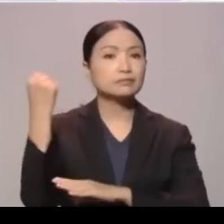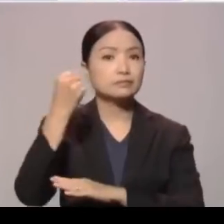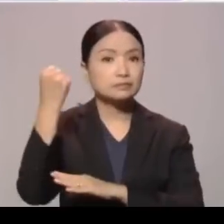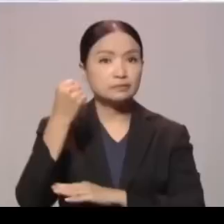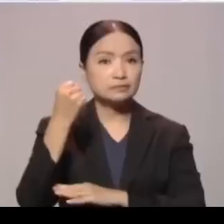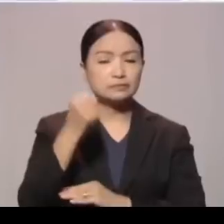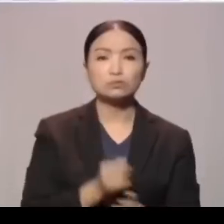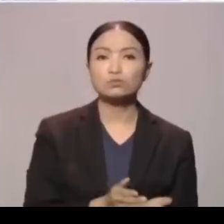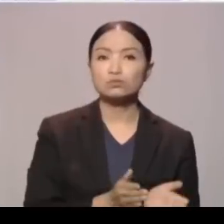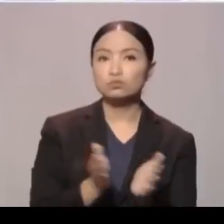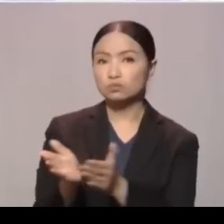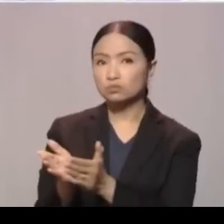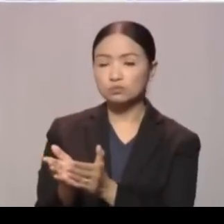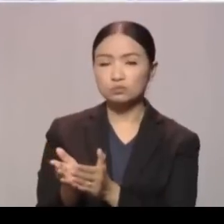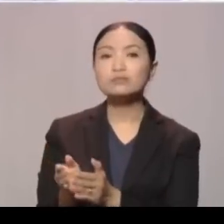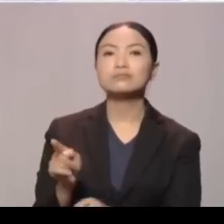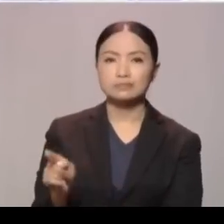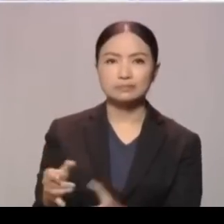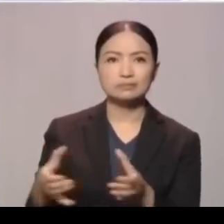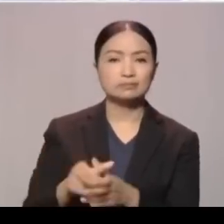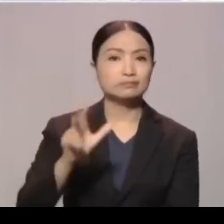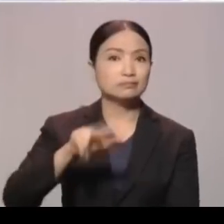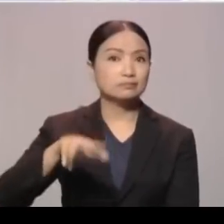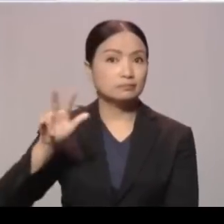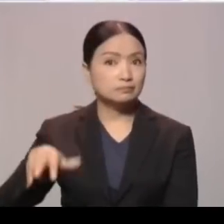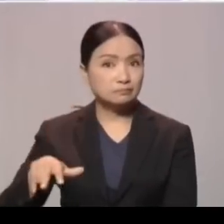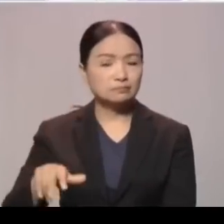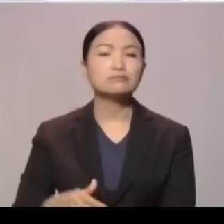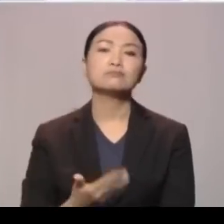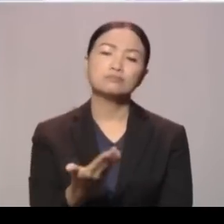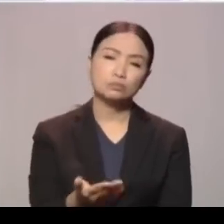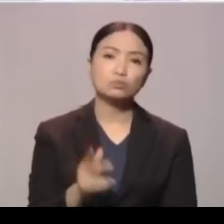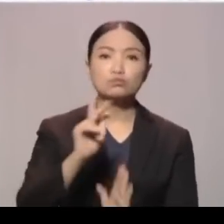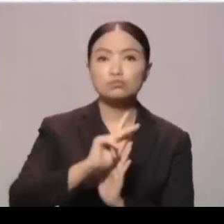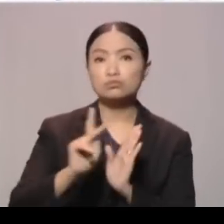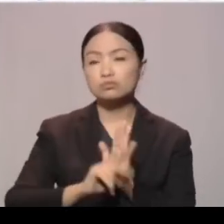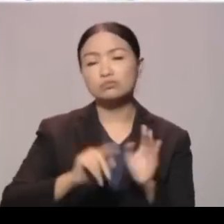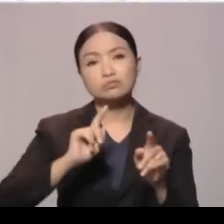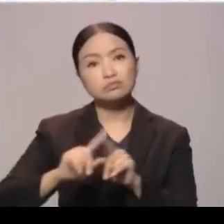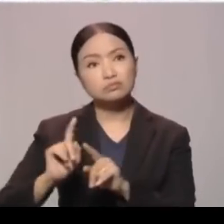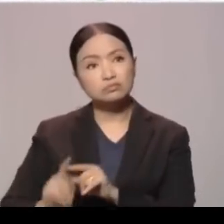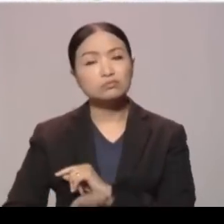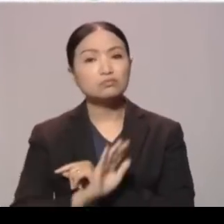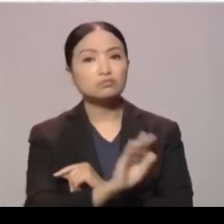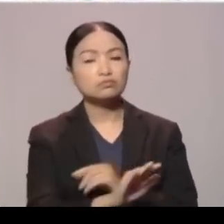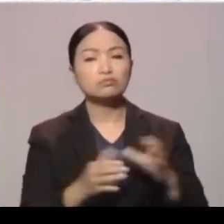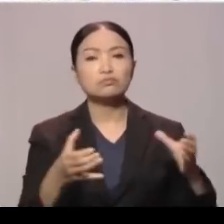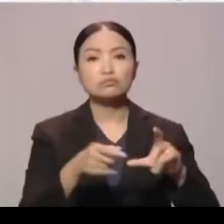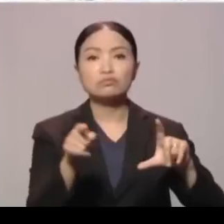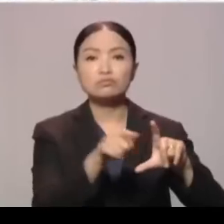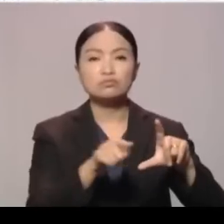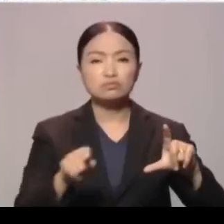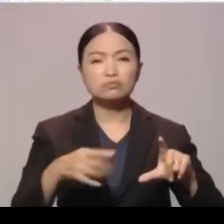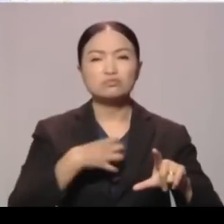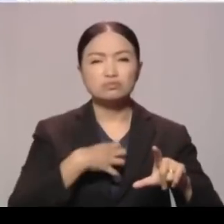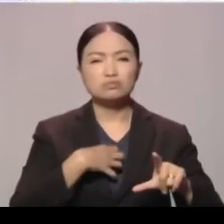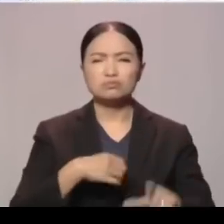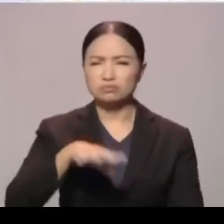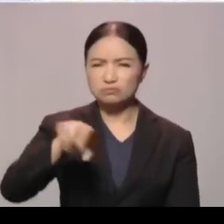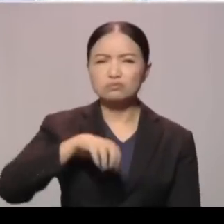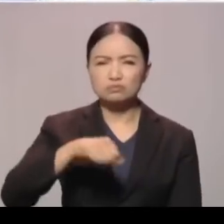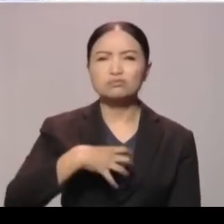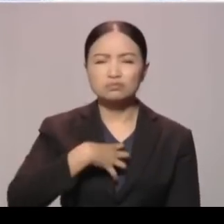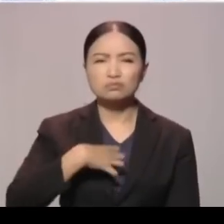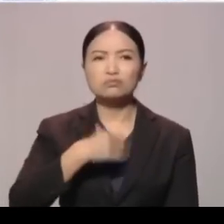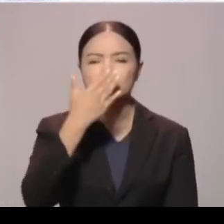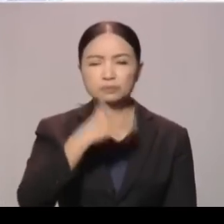ไปอยู่กับทางเพื่อไทยทีนี้มันจะส่งผลกับการผ่านร่างกฎหมายอะไรต่างๆของทางก้าวไกลที่เขากังวลไหมคะว่าเขาอยากได้ฝ่ายเขามากกว่า